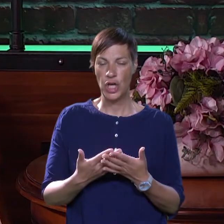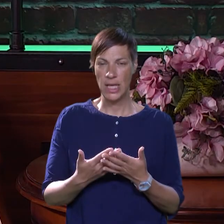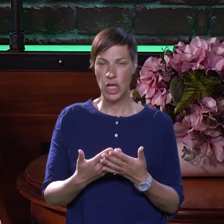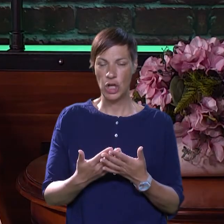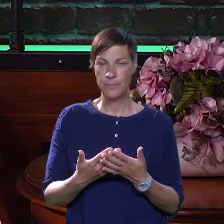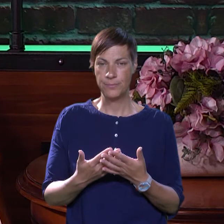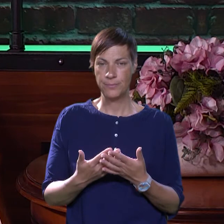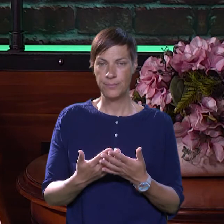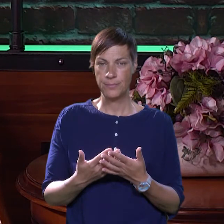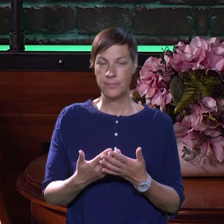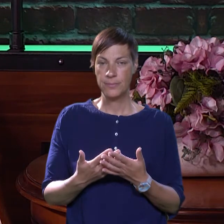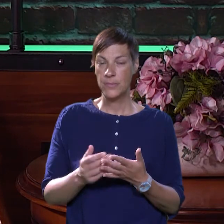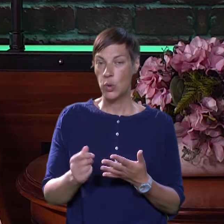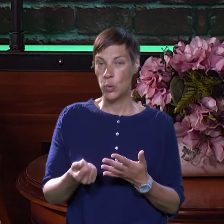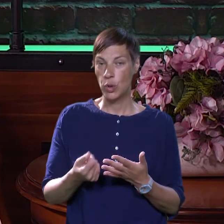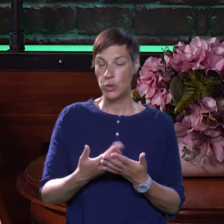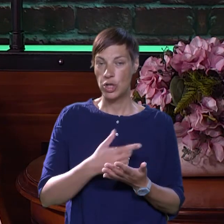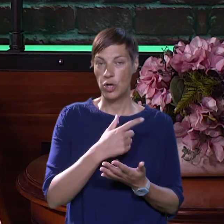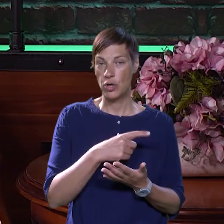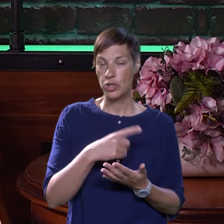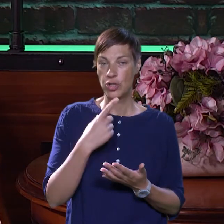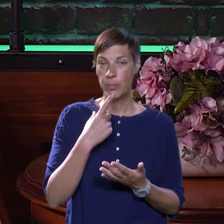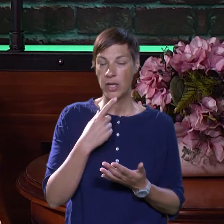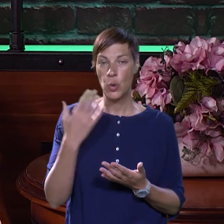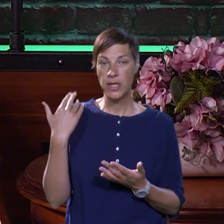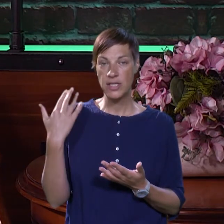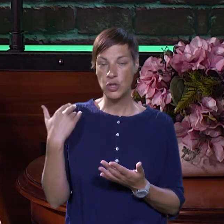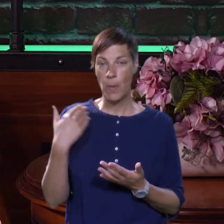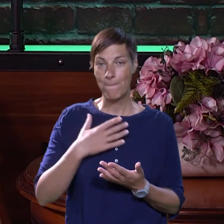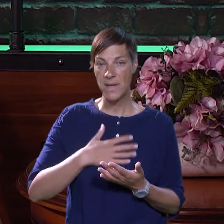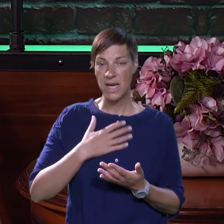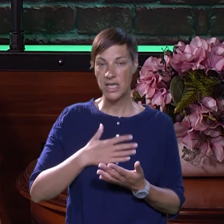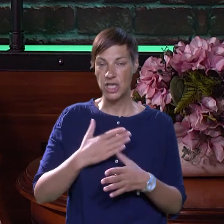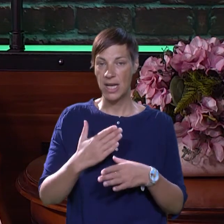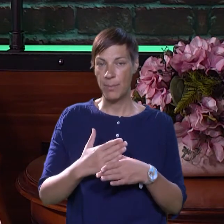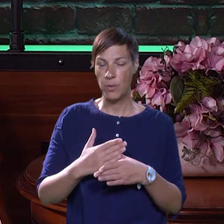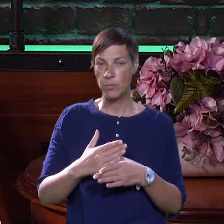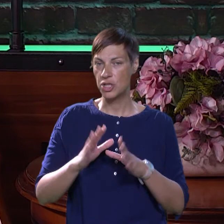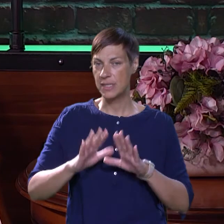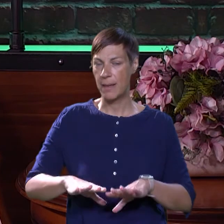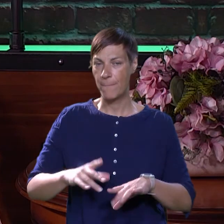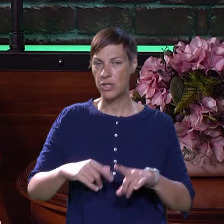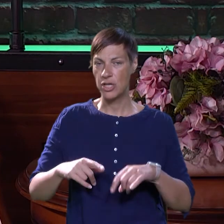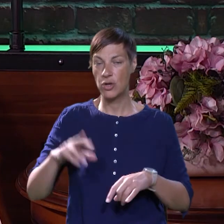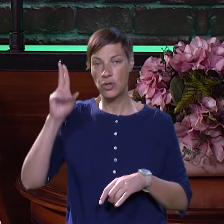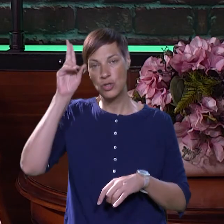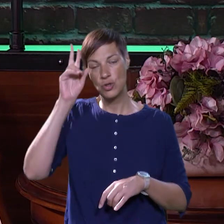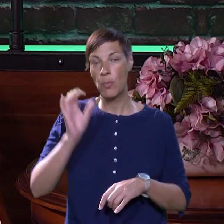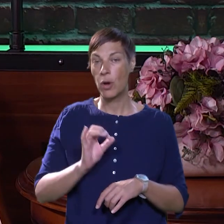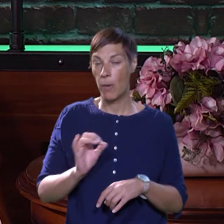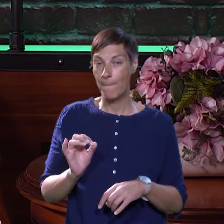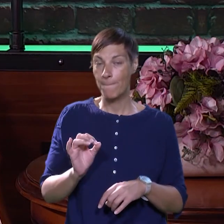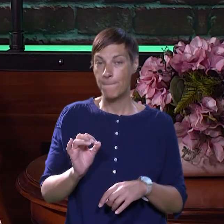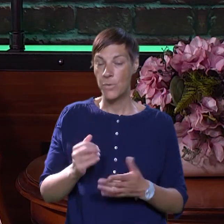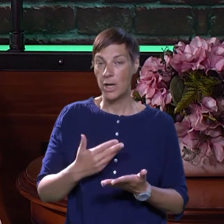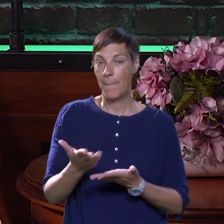neki način uključilo ove ljude koji su bili stvarno željni, su se potrošili resursi koji su mogli puno